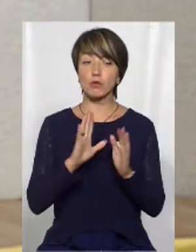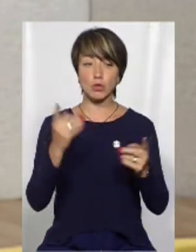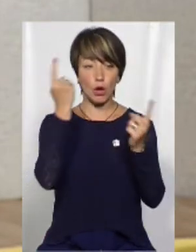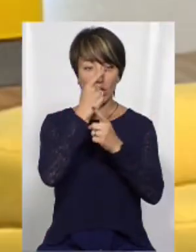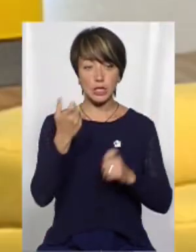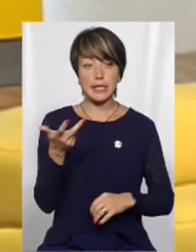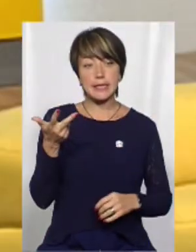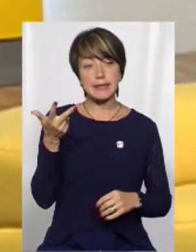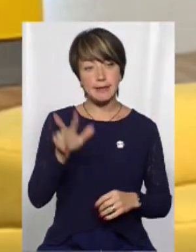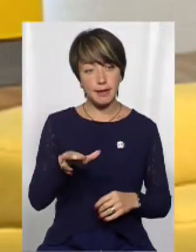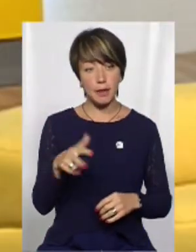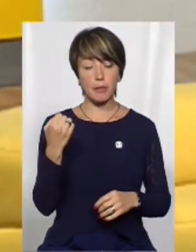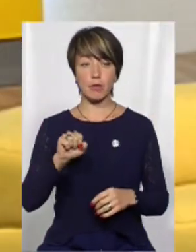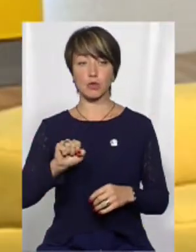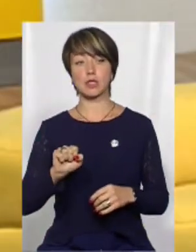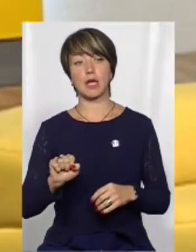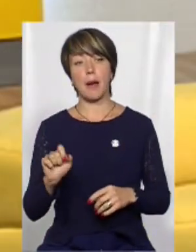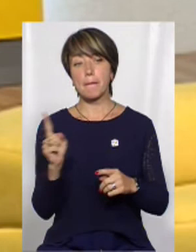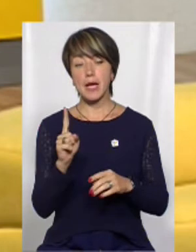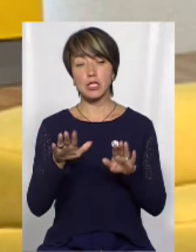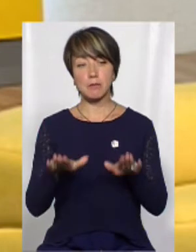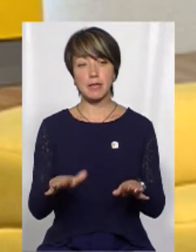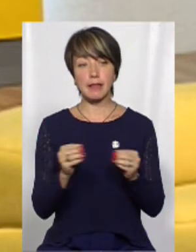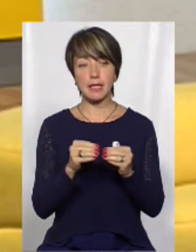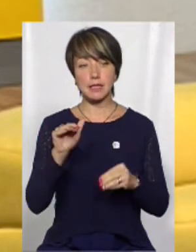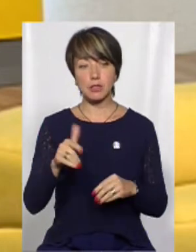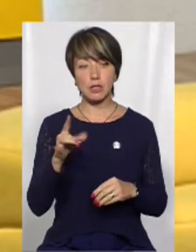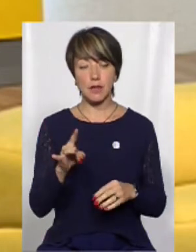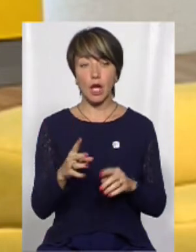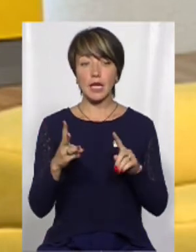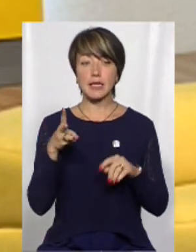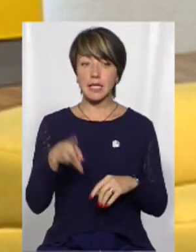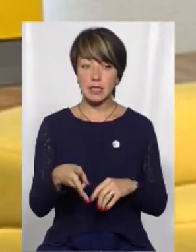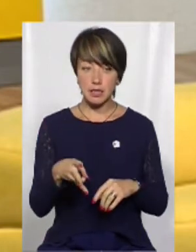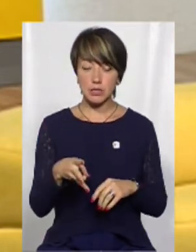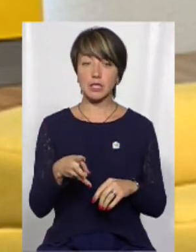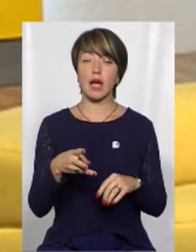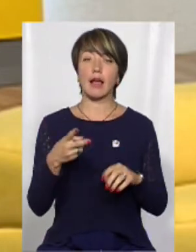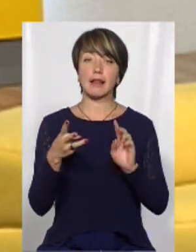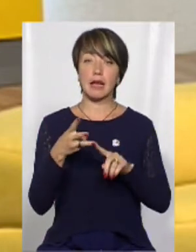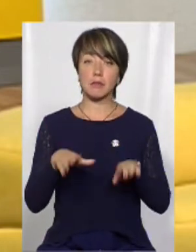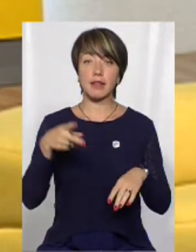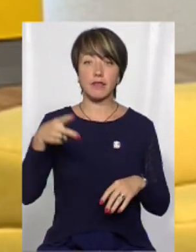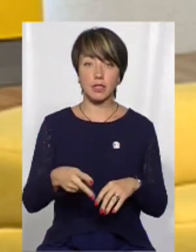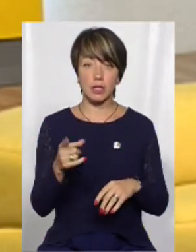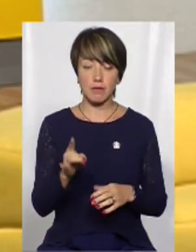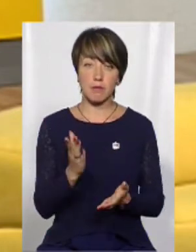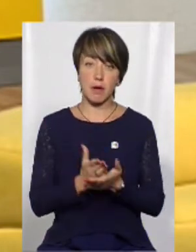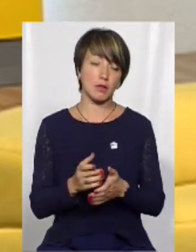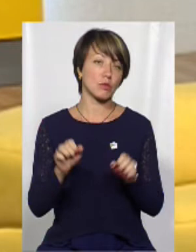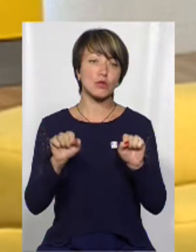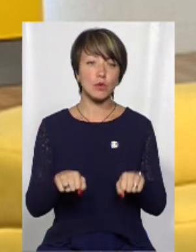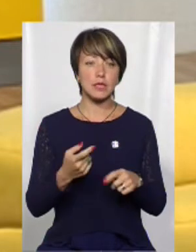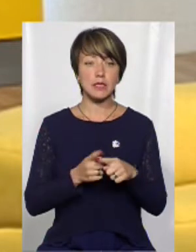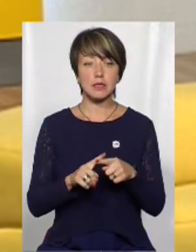3 переможці. Перше місце – це 10 тисяч гривень. Друге – 3 тисячі гривень, і третє – 2. Тобто вони матимуть змогу за